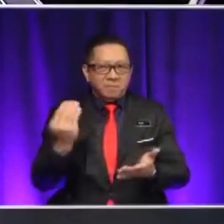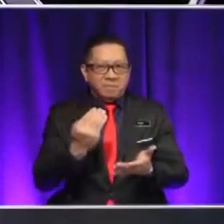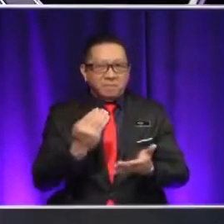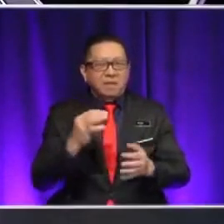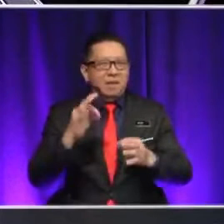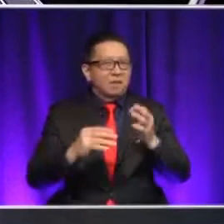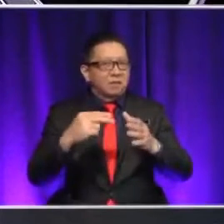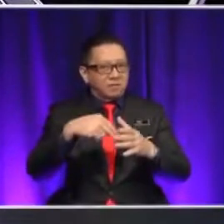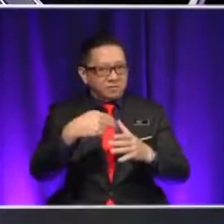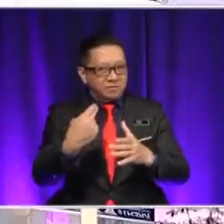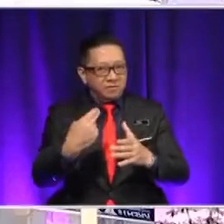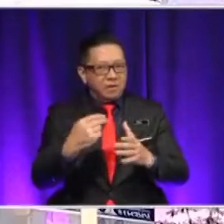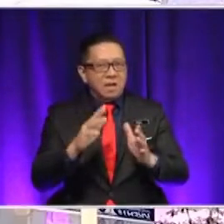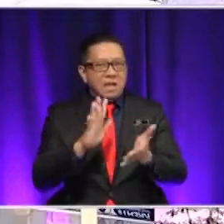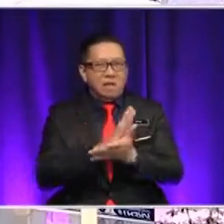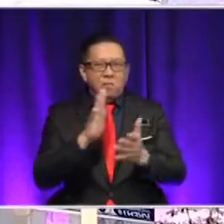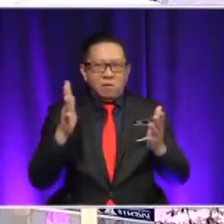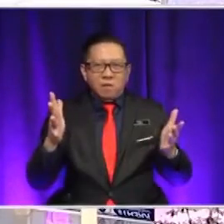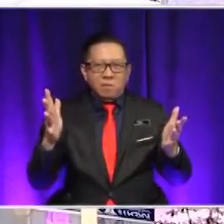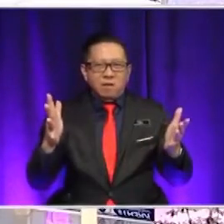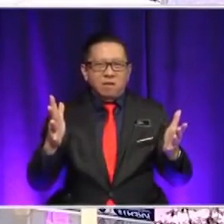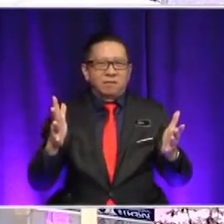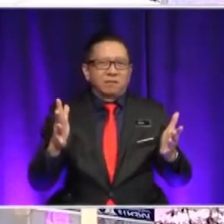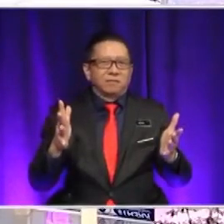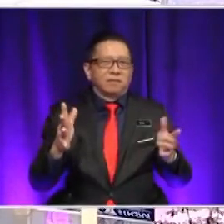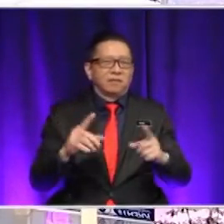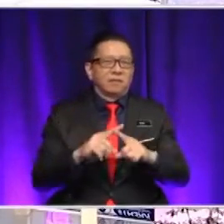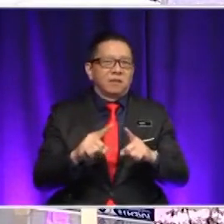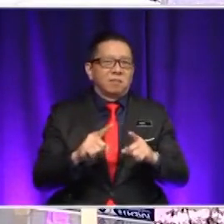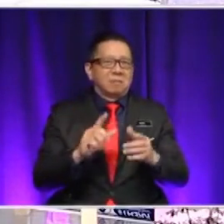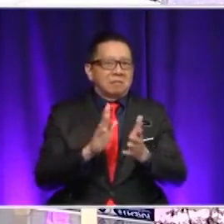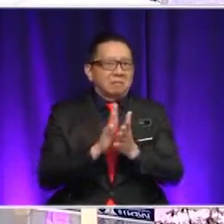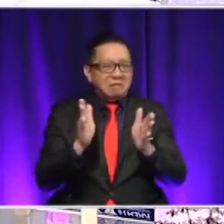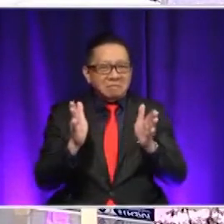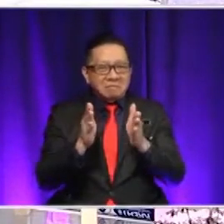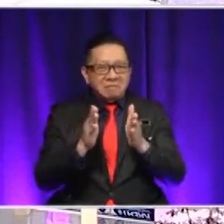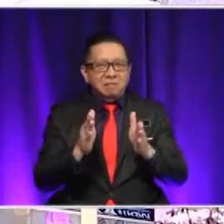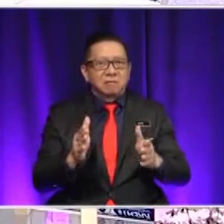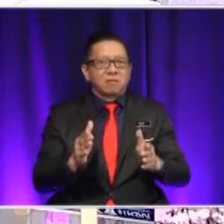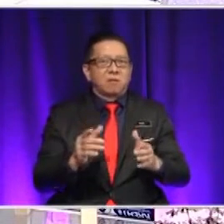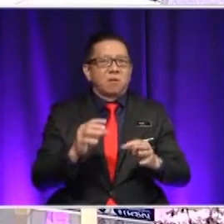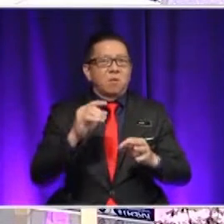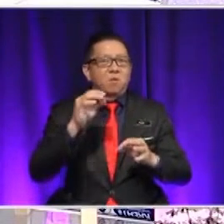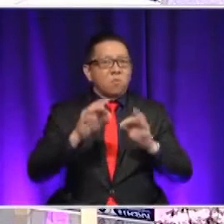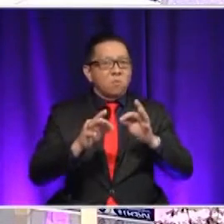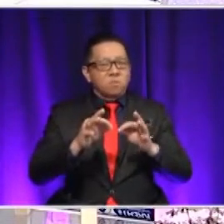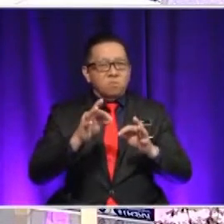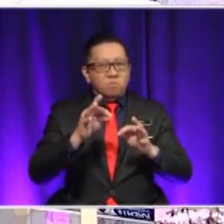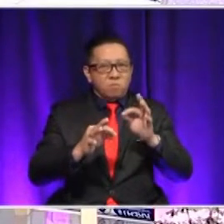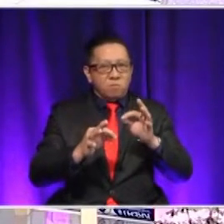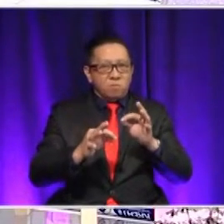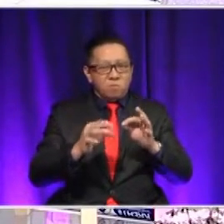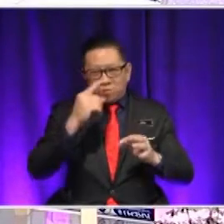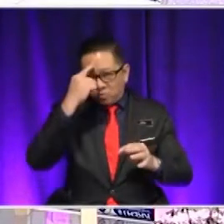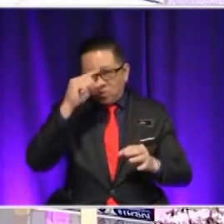besar betul kertas kesini kecil untuk mengetahui invade murid di rumah auntuk Langkah